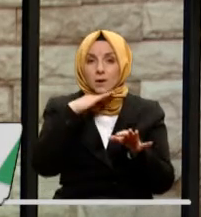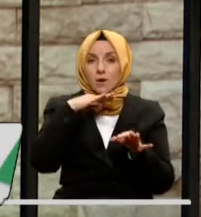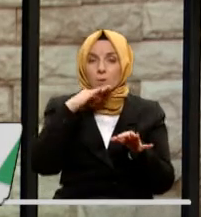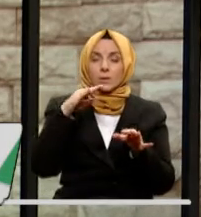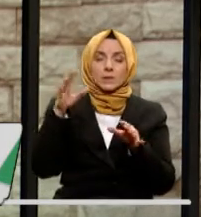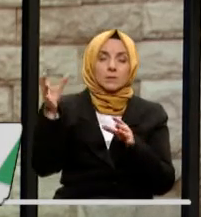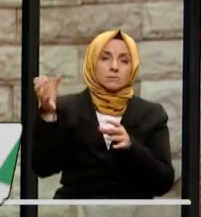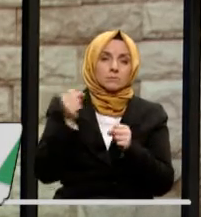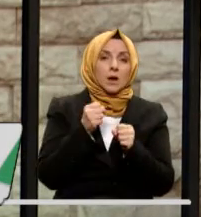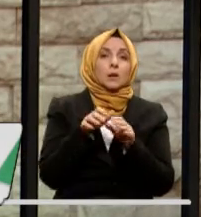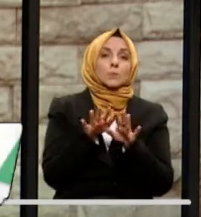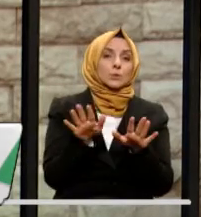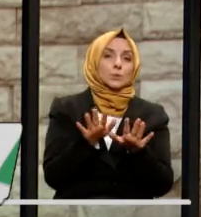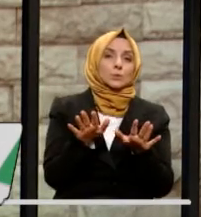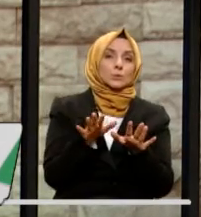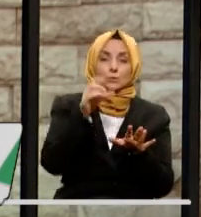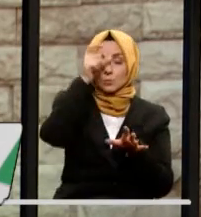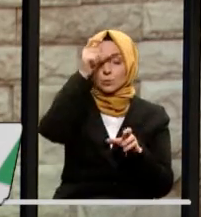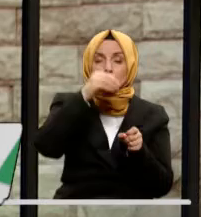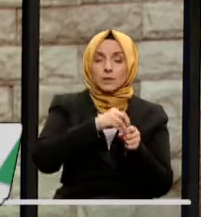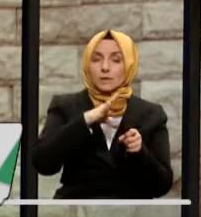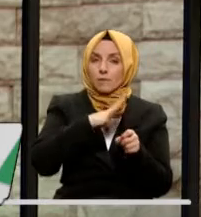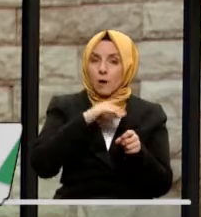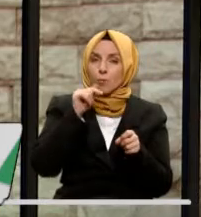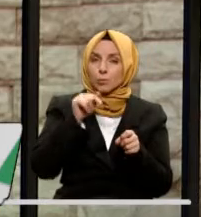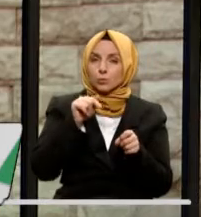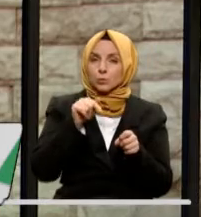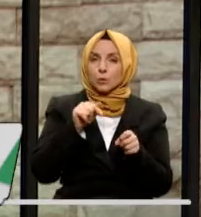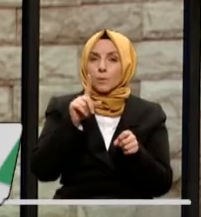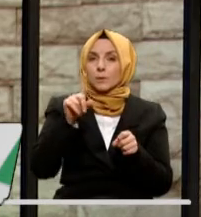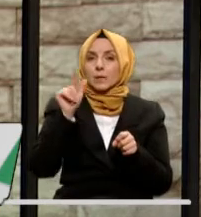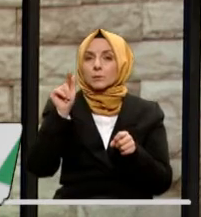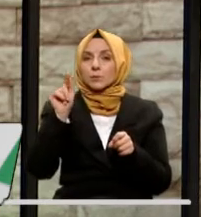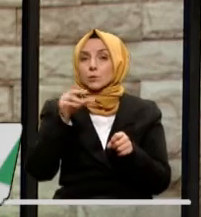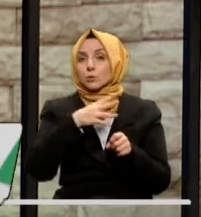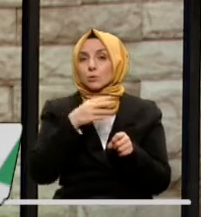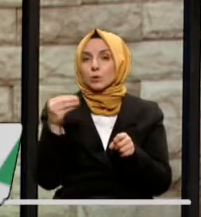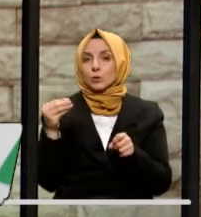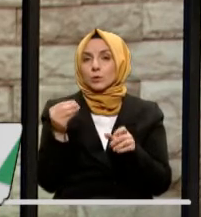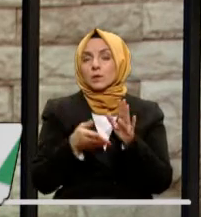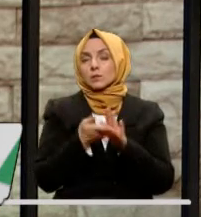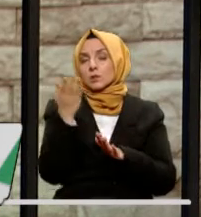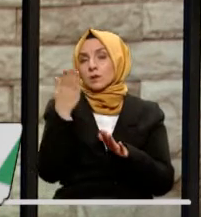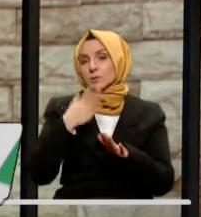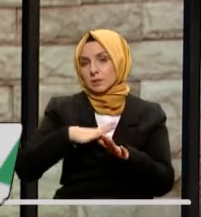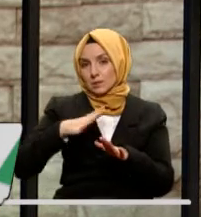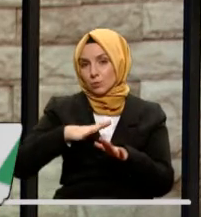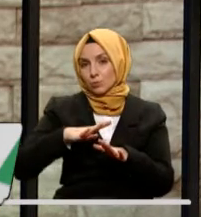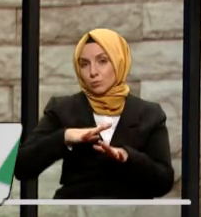kaybettiğimiz hastalarımız oluyordu bu veritabanını Biz bir bir buçuk milyona da çıkartmak istiyoruz